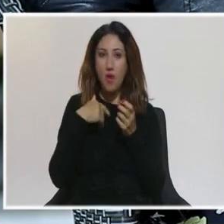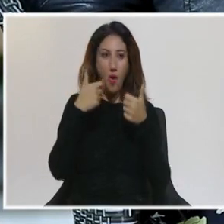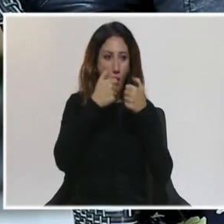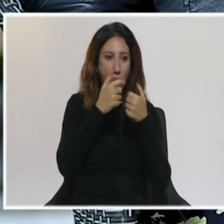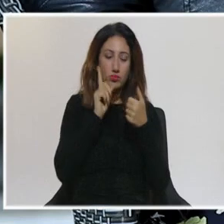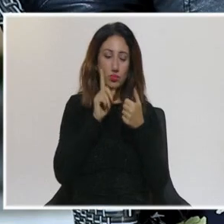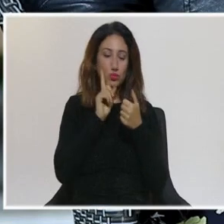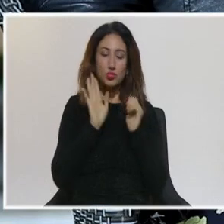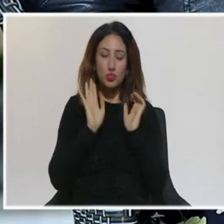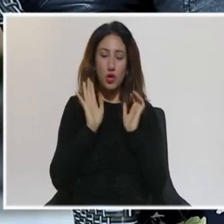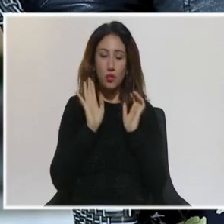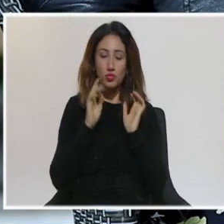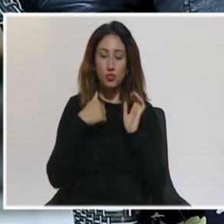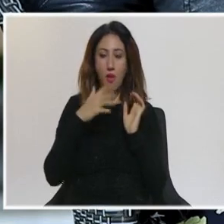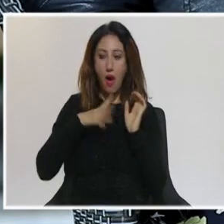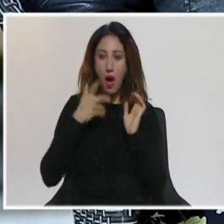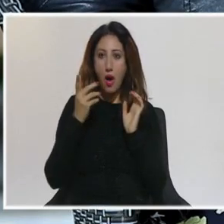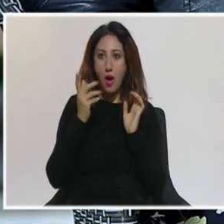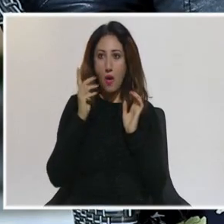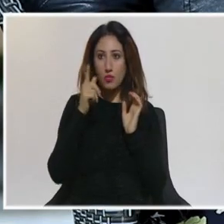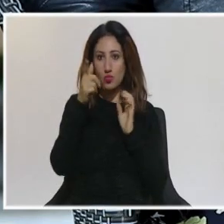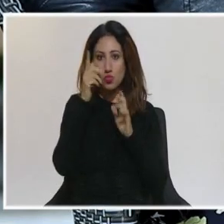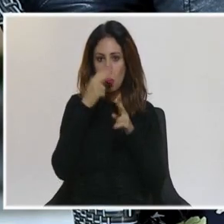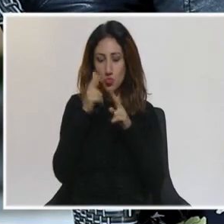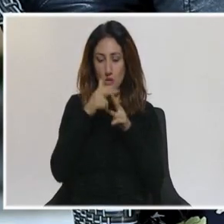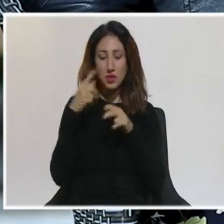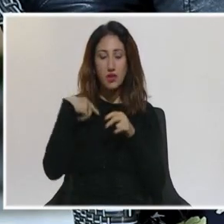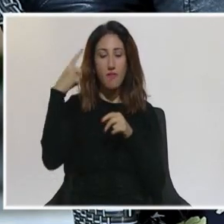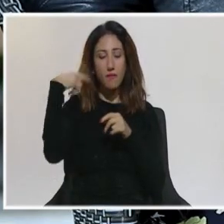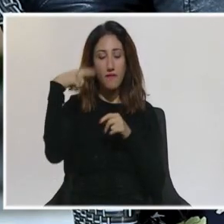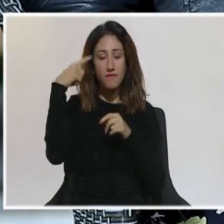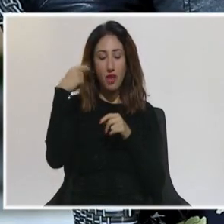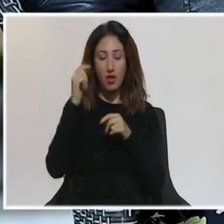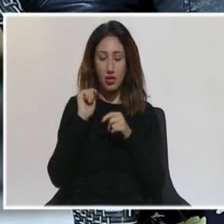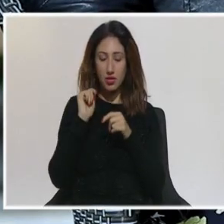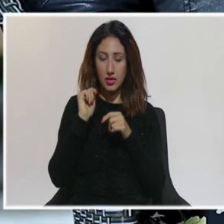والحاله دي جات لي وانا بصور مسلسل سنبل بعد المليون واحنا في نويبع،